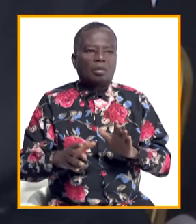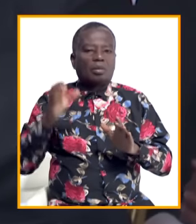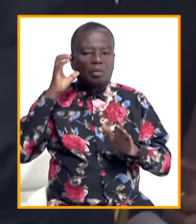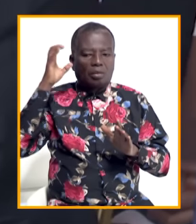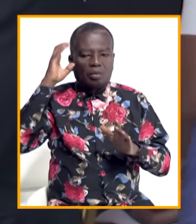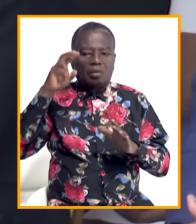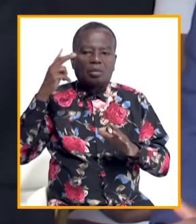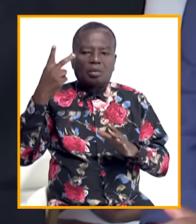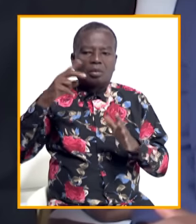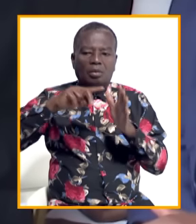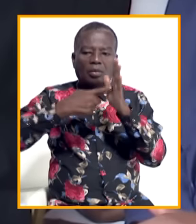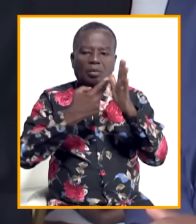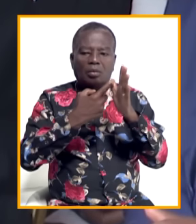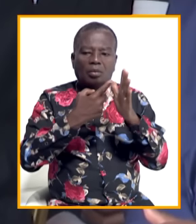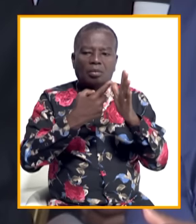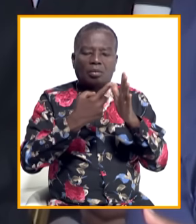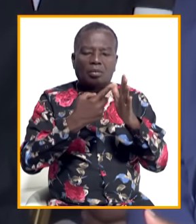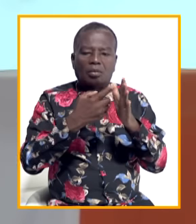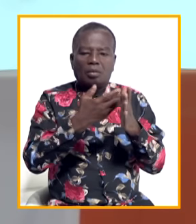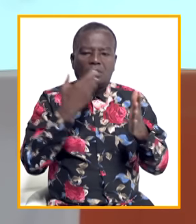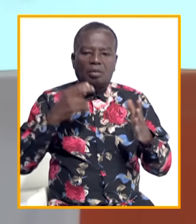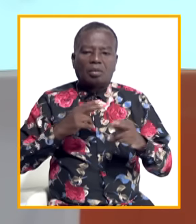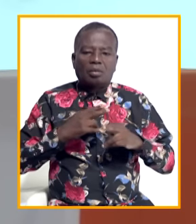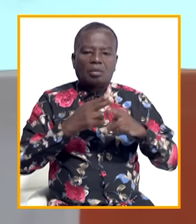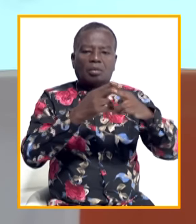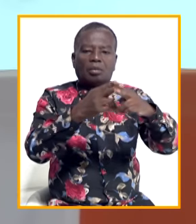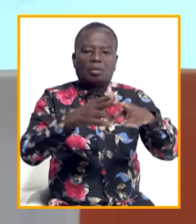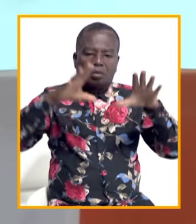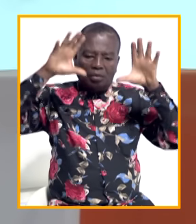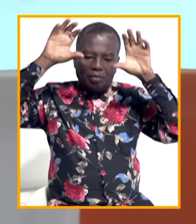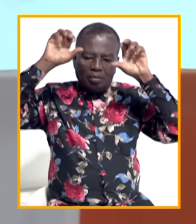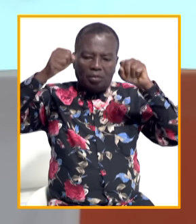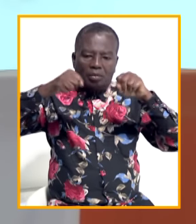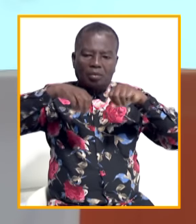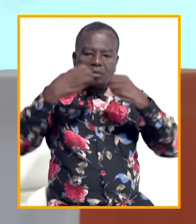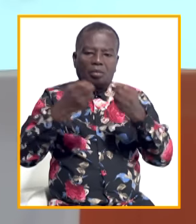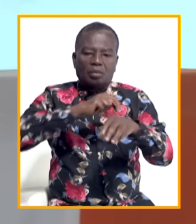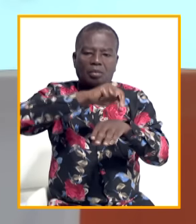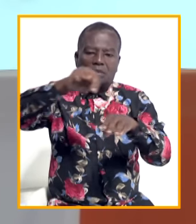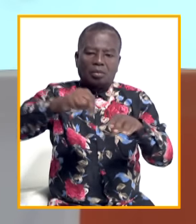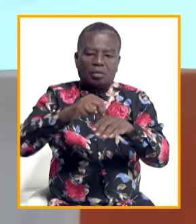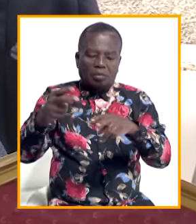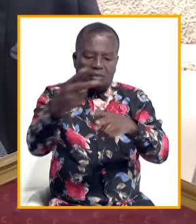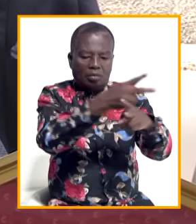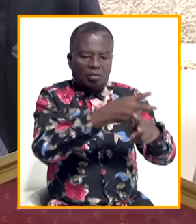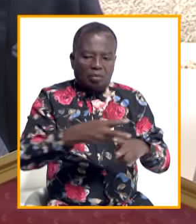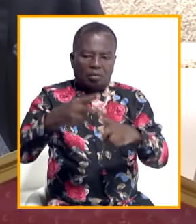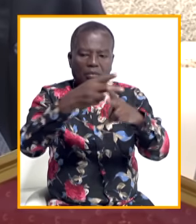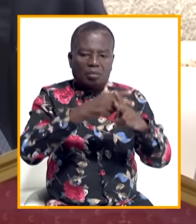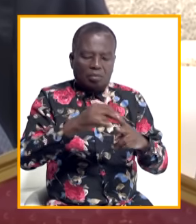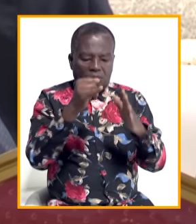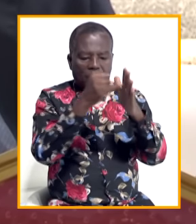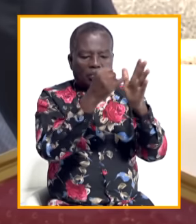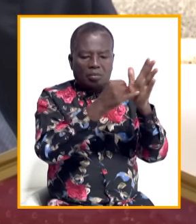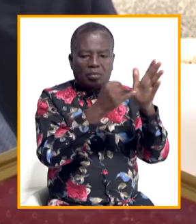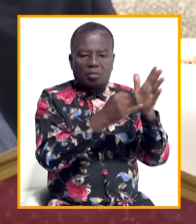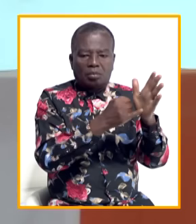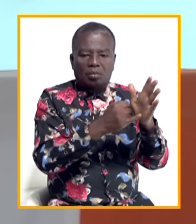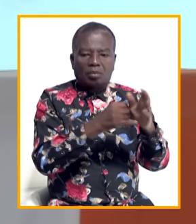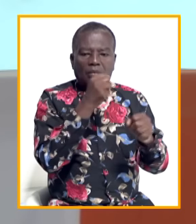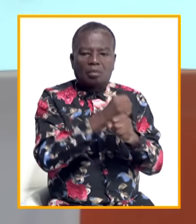à deux reprises, avant d'être nommé président de la Commission nationale de supervision de l'identification.